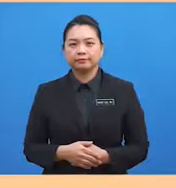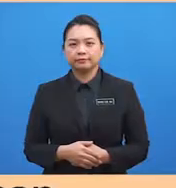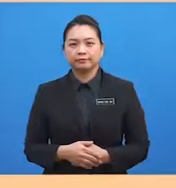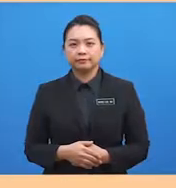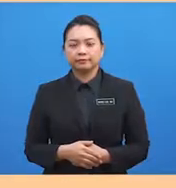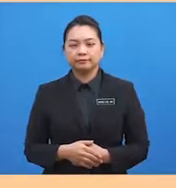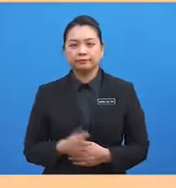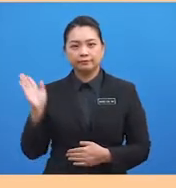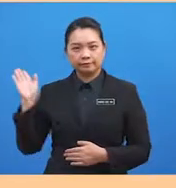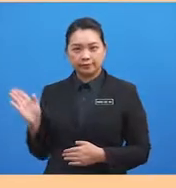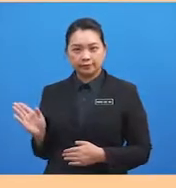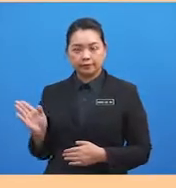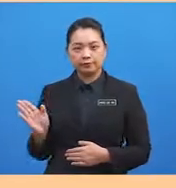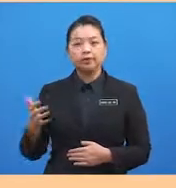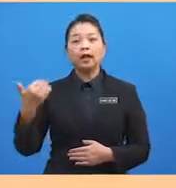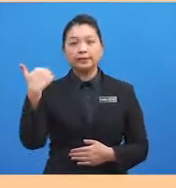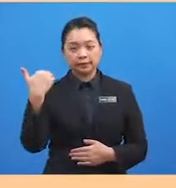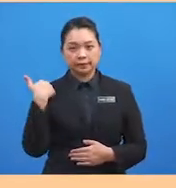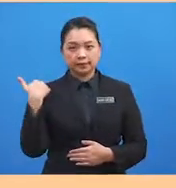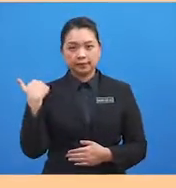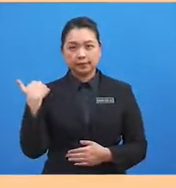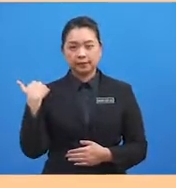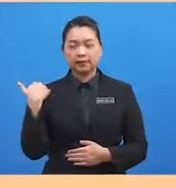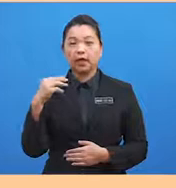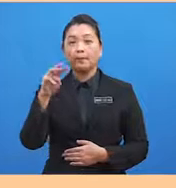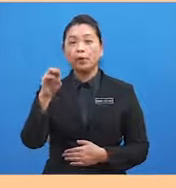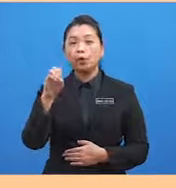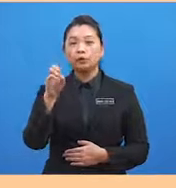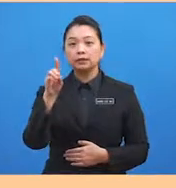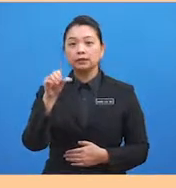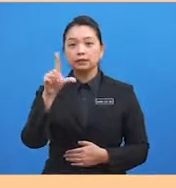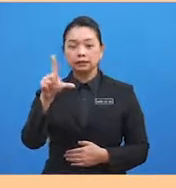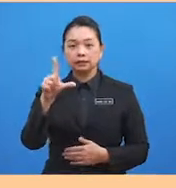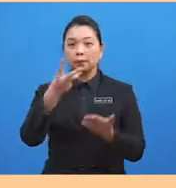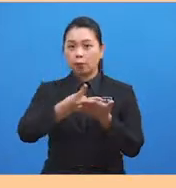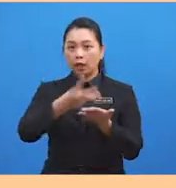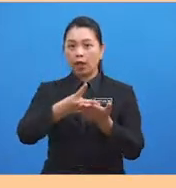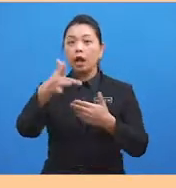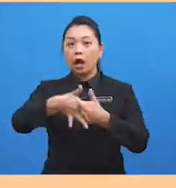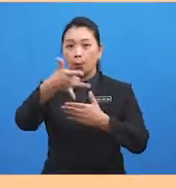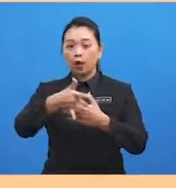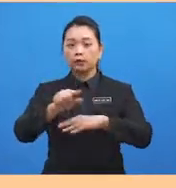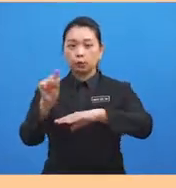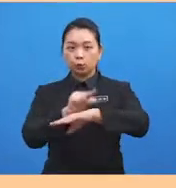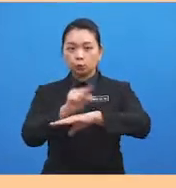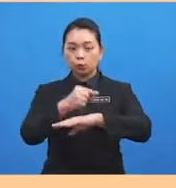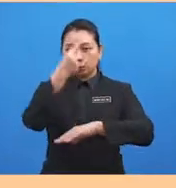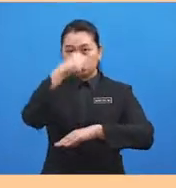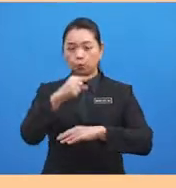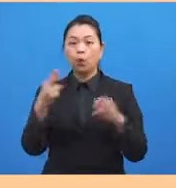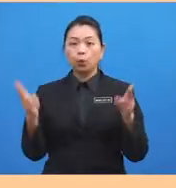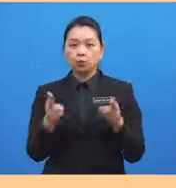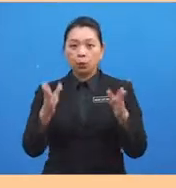murid-murid. Sumber pembiayaan dalaman merupakan modal awal yang digunakan